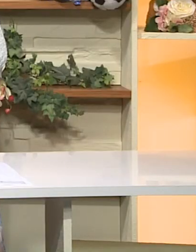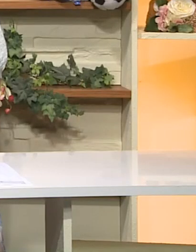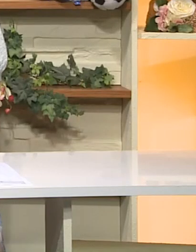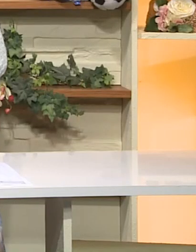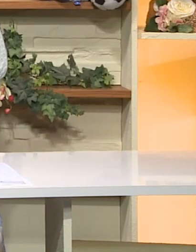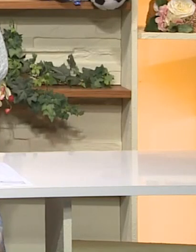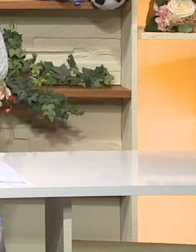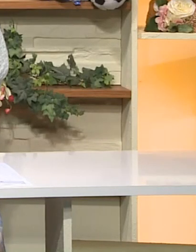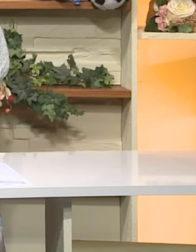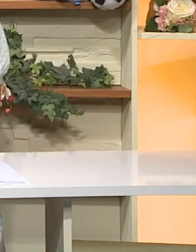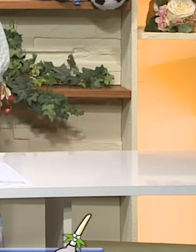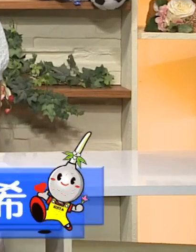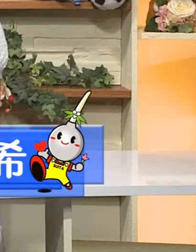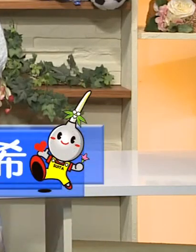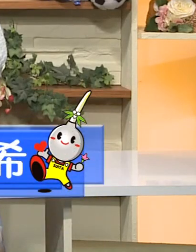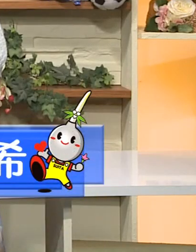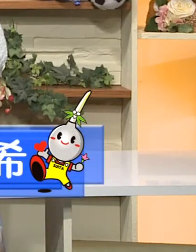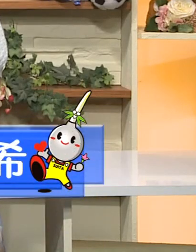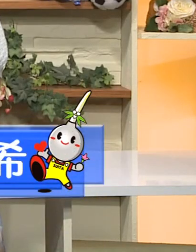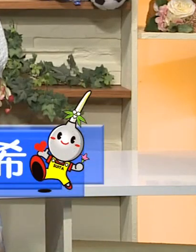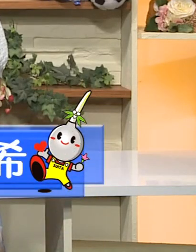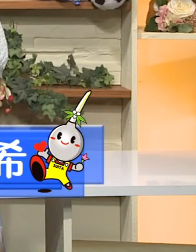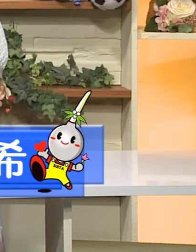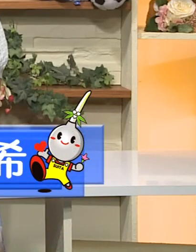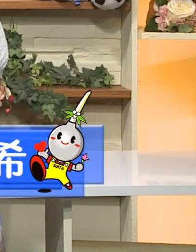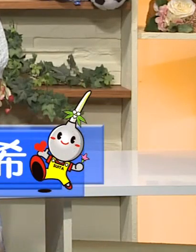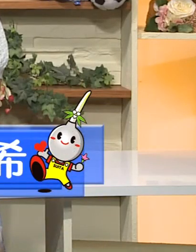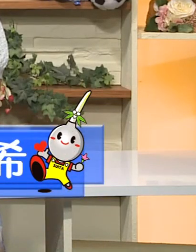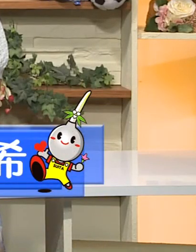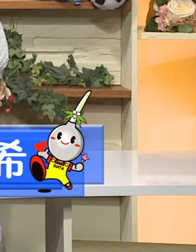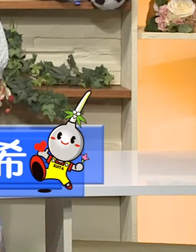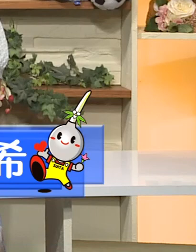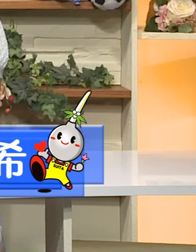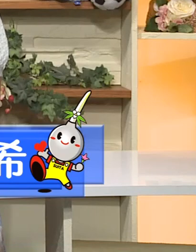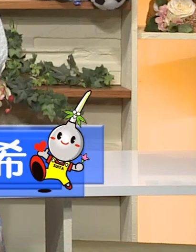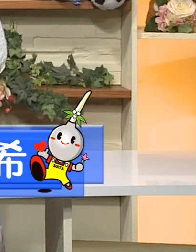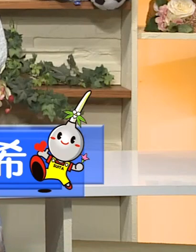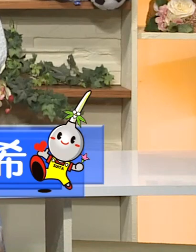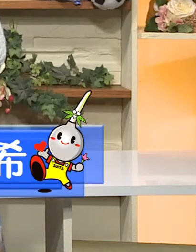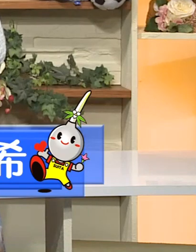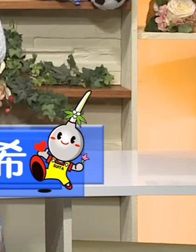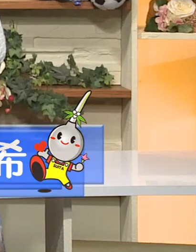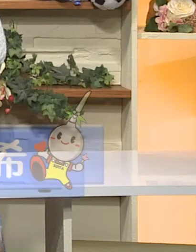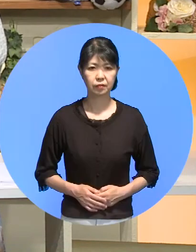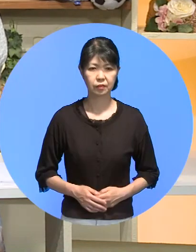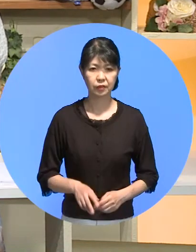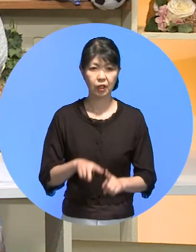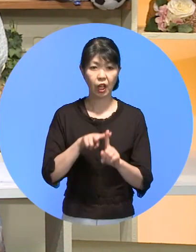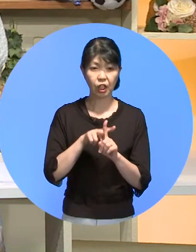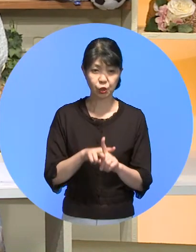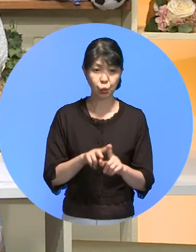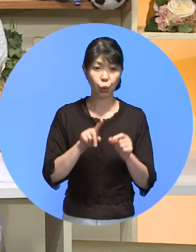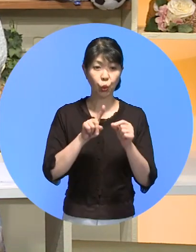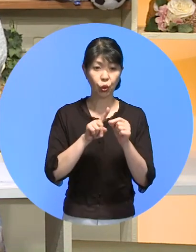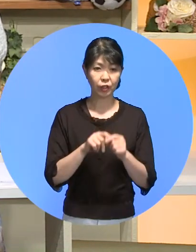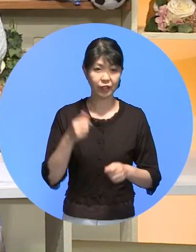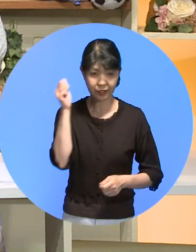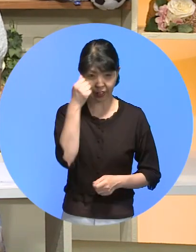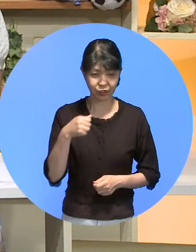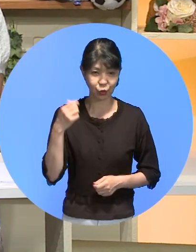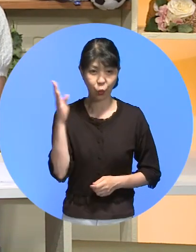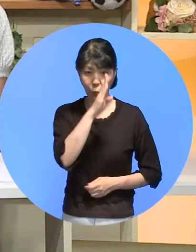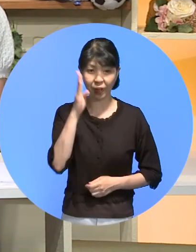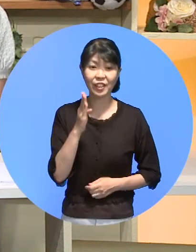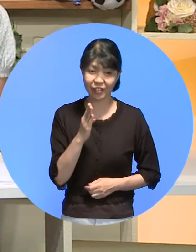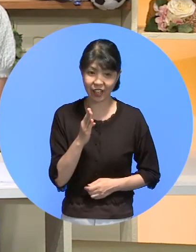皆さんこんにちは。お元気ですか？市民の皆さん、松本明憲です。 木戸優希です。 さて夏本番ですよ